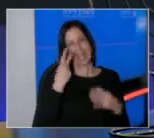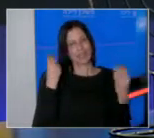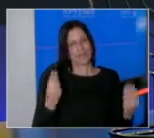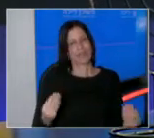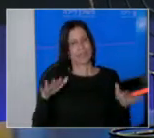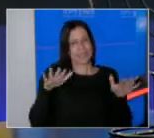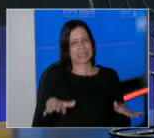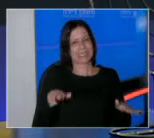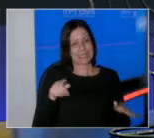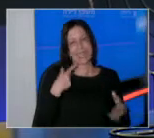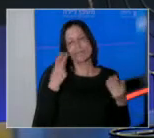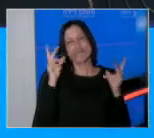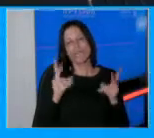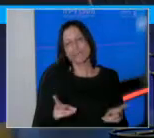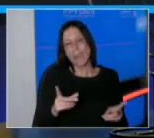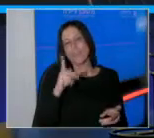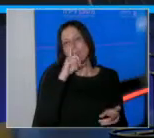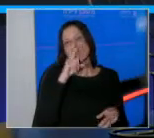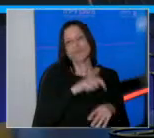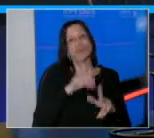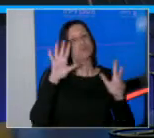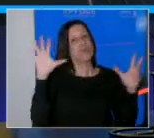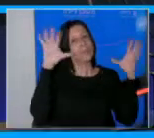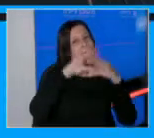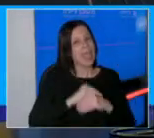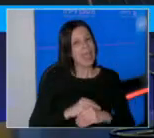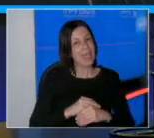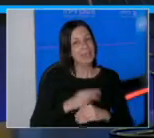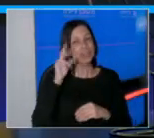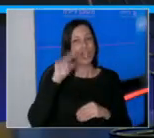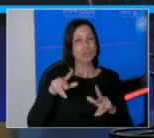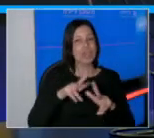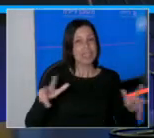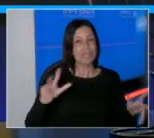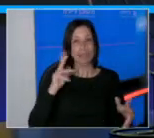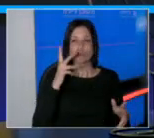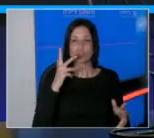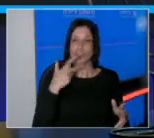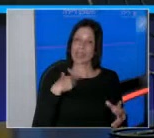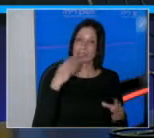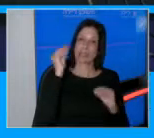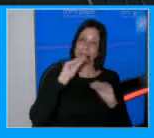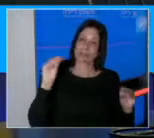בכיסא הזה, כמה שאפשר. ביום ראשון בשעה 20:00, ויש מצב שביום שלישי אנחנו